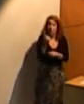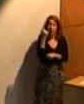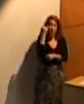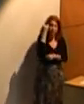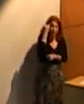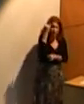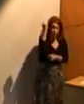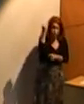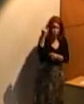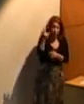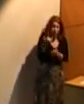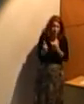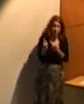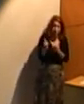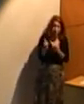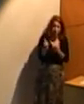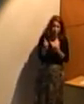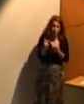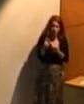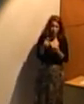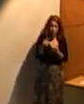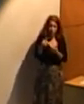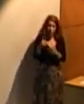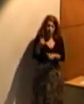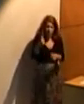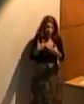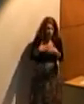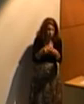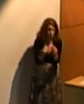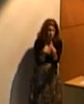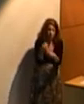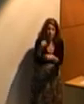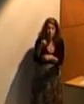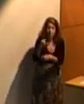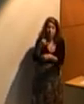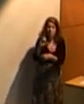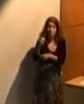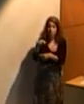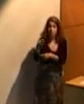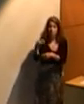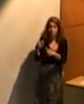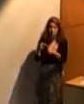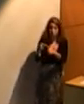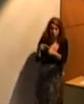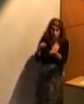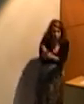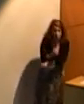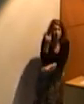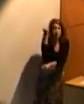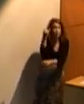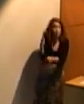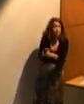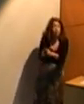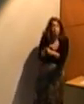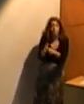silicium qui serait même pas organique pour moi ça n'existera tout simplement jamais à revanche qu'il y ait des algorithmes et plus en